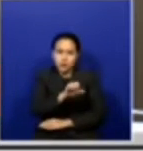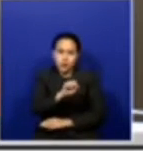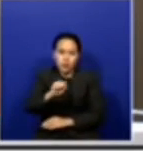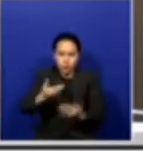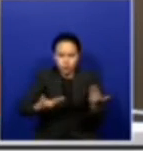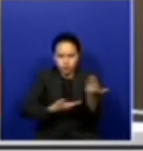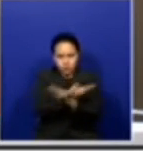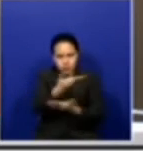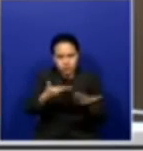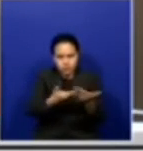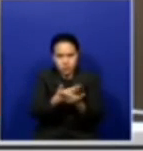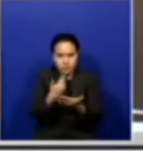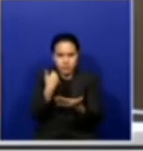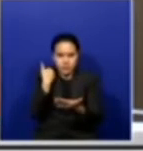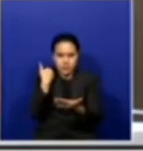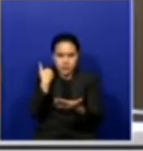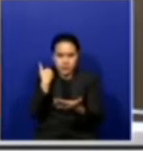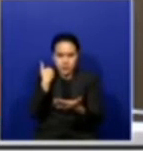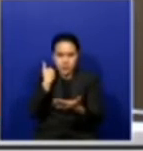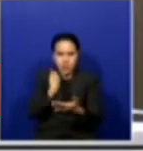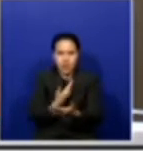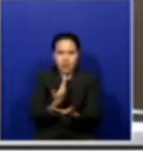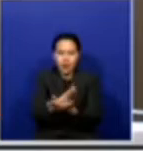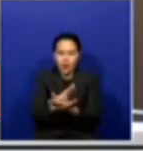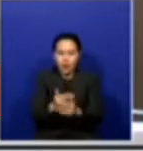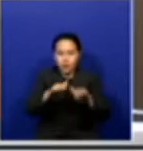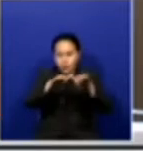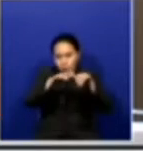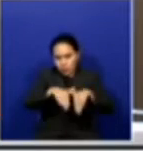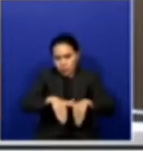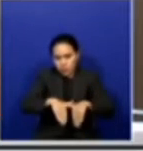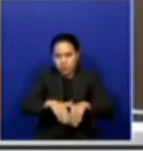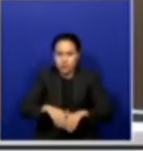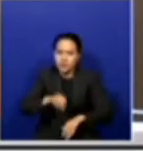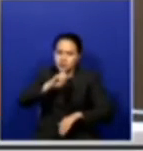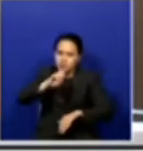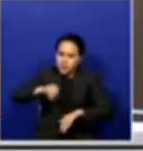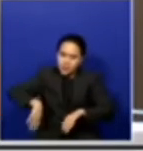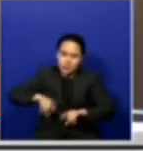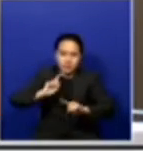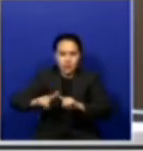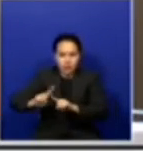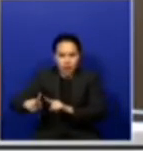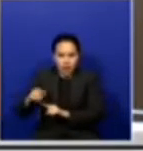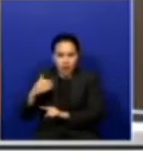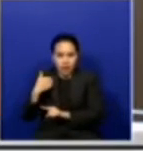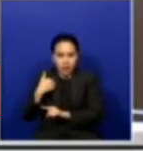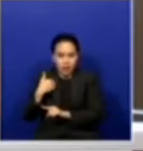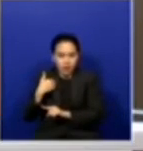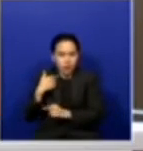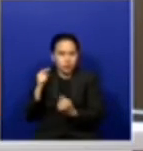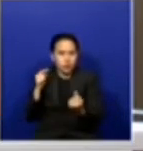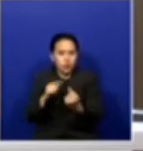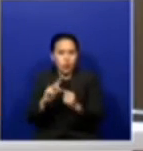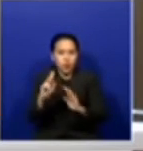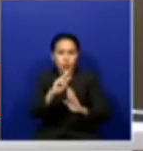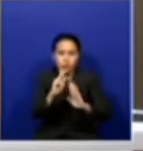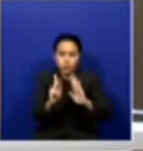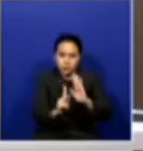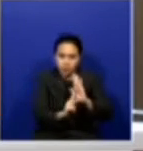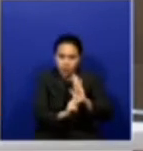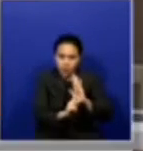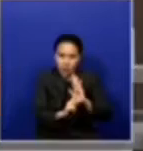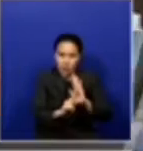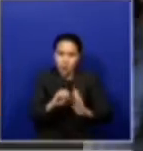าในการตัดในการลดหรือตัดทอนเนี่ย ในทางกฎหมายเนี่ยนะฮะเขาตีความไว้ว่